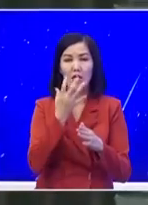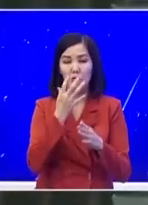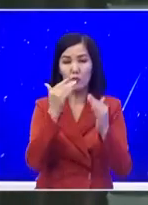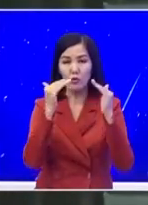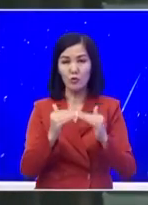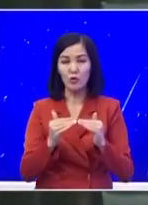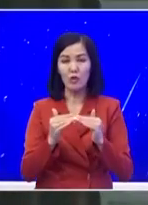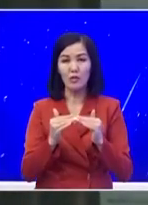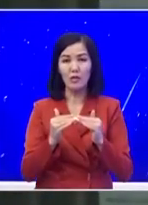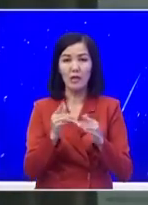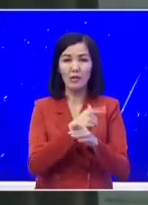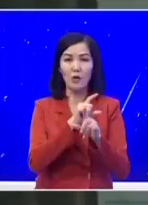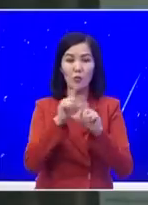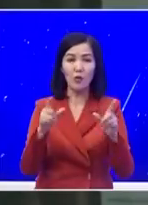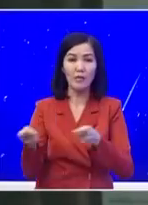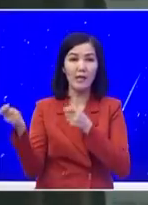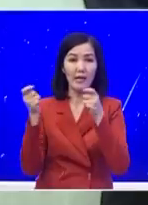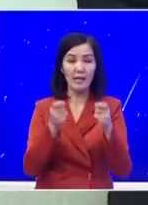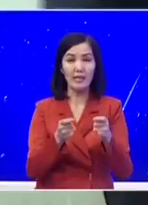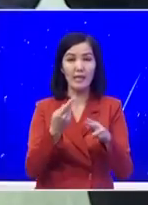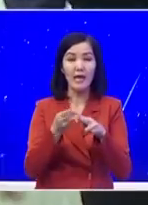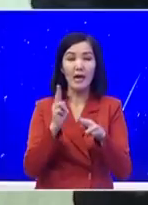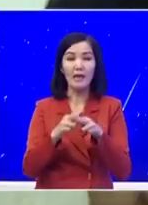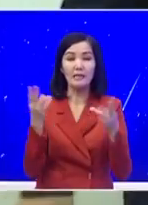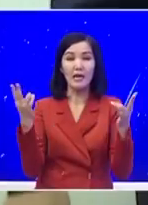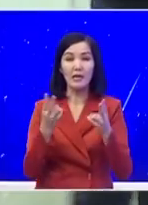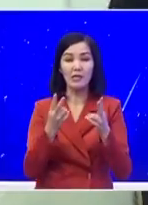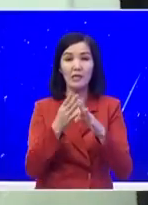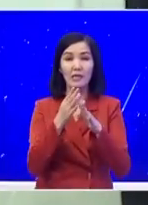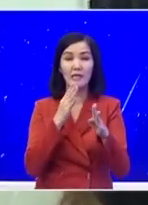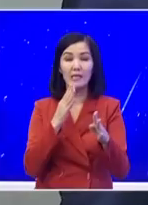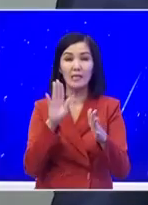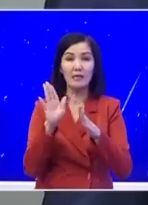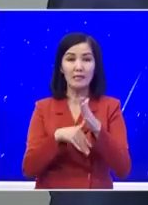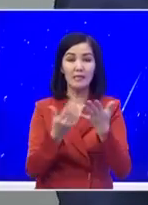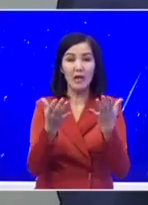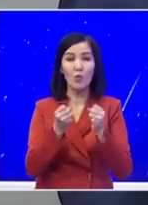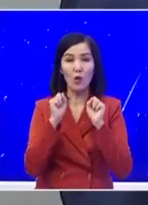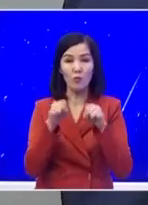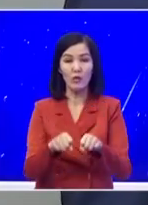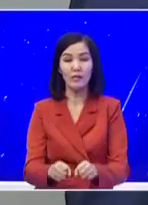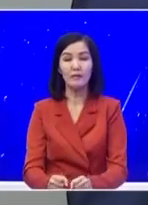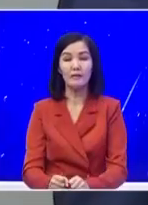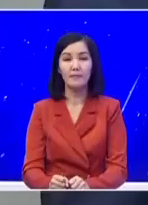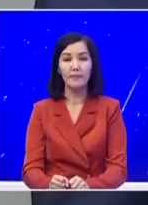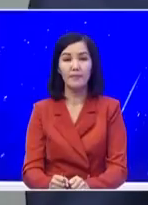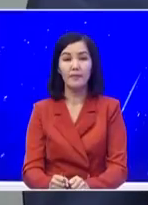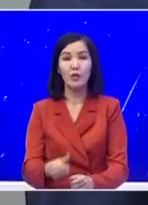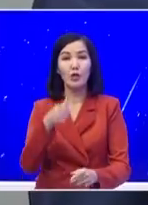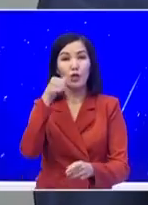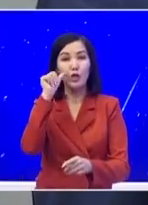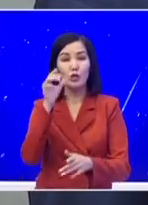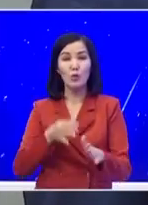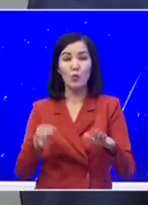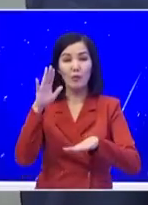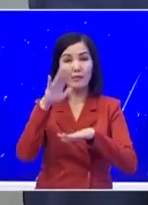мен емханаларға үлестіріледі. Аса мұқтар санаттағылар кезексіз ала алады. По поручению акима области. Кеже облыс